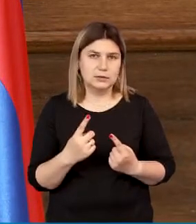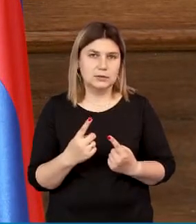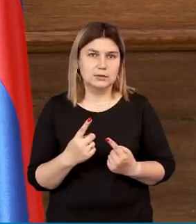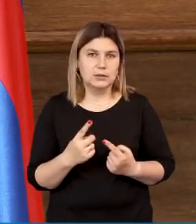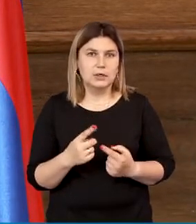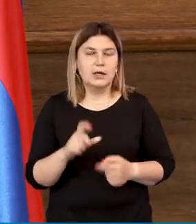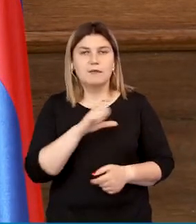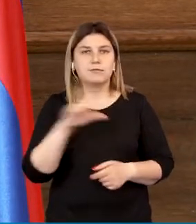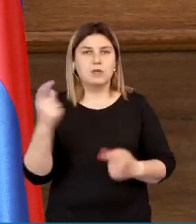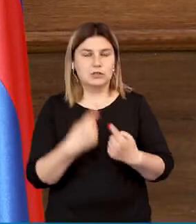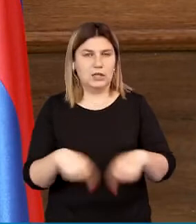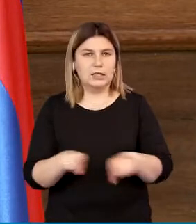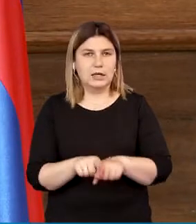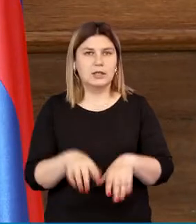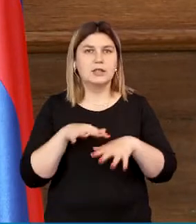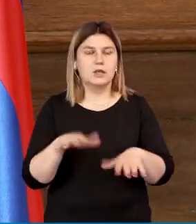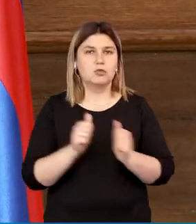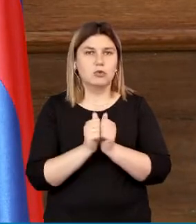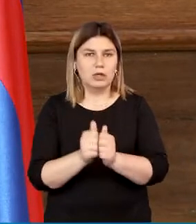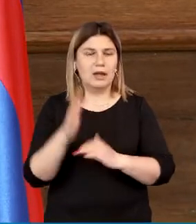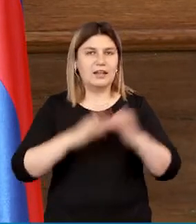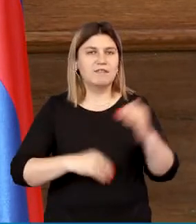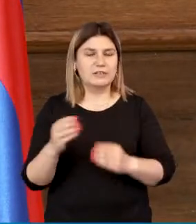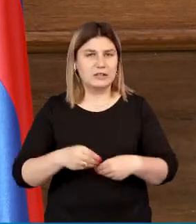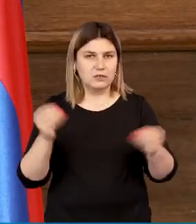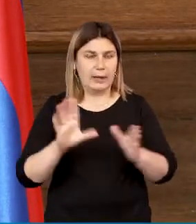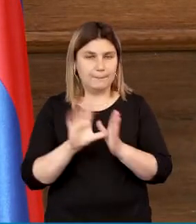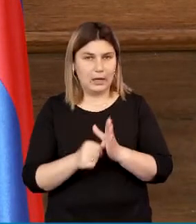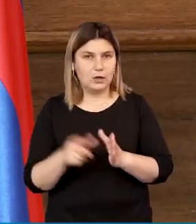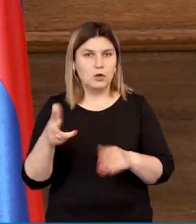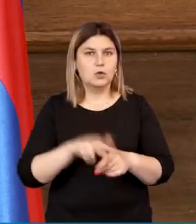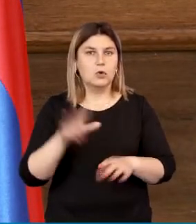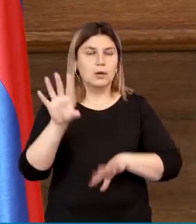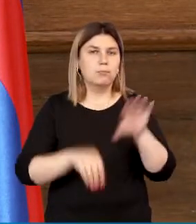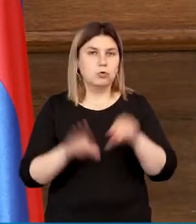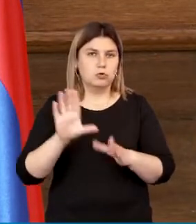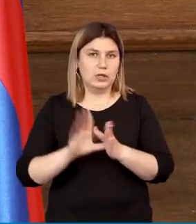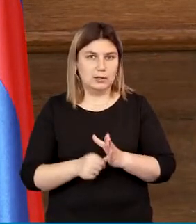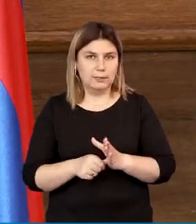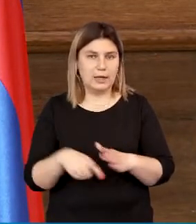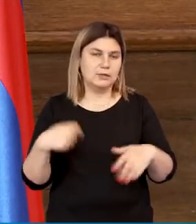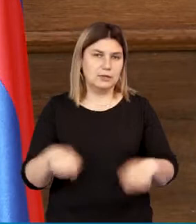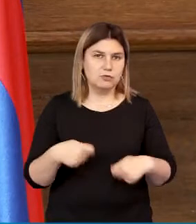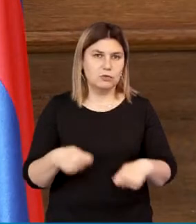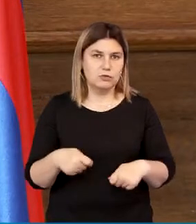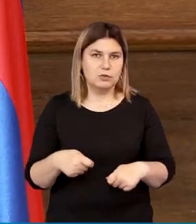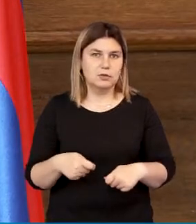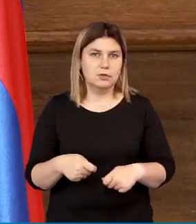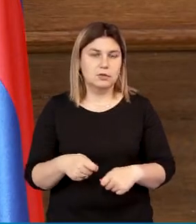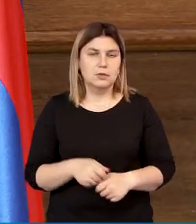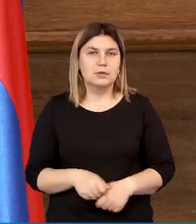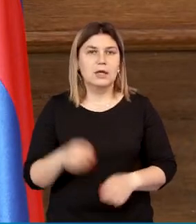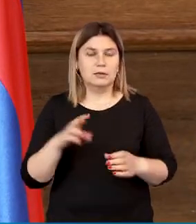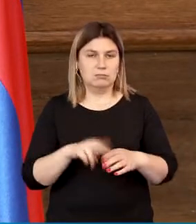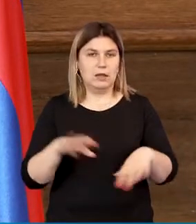w trakcie realizacji jest szereg zadań inwestycyjnych w mieście, które są opisane w budżecie miasta Szczecina i na